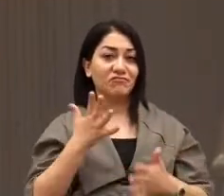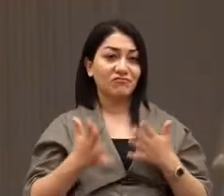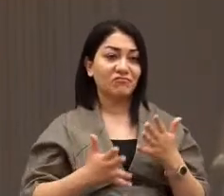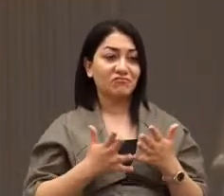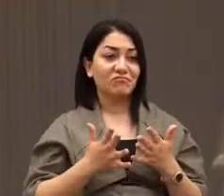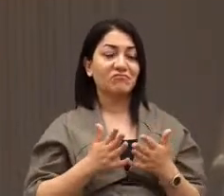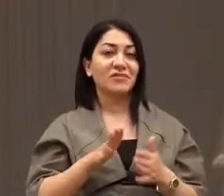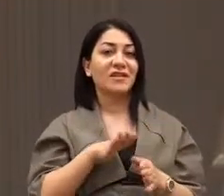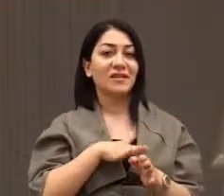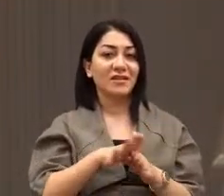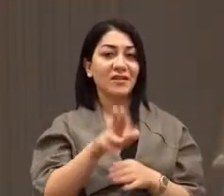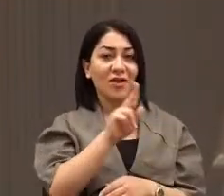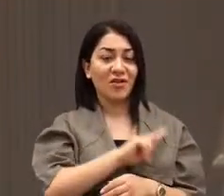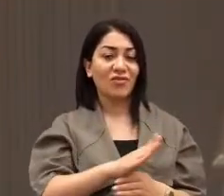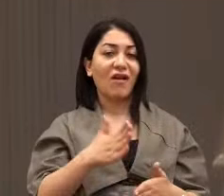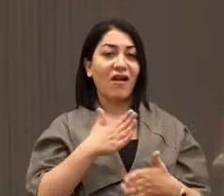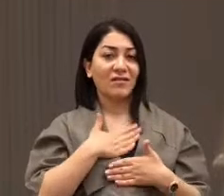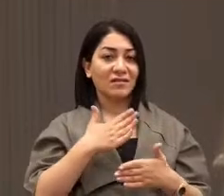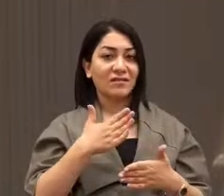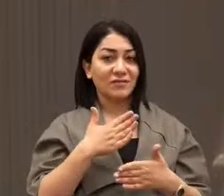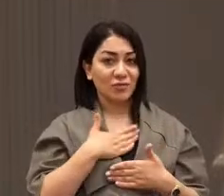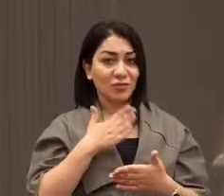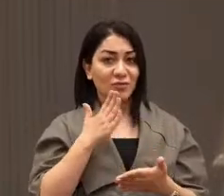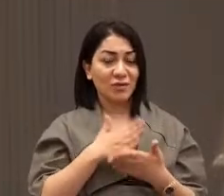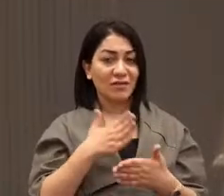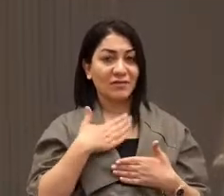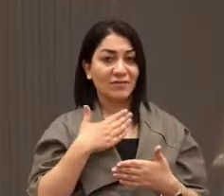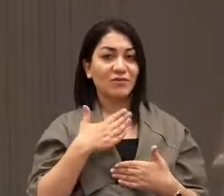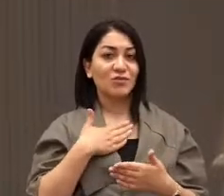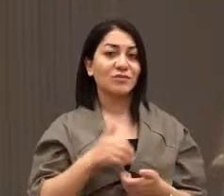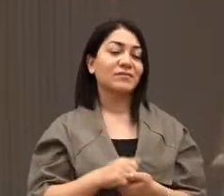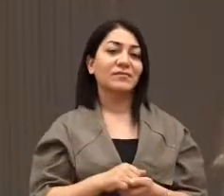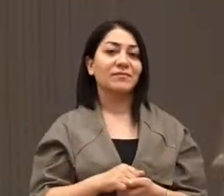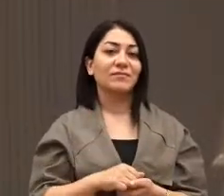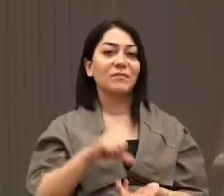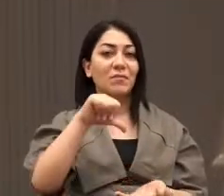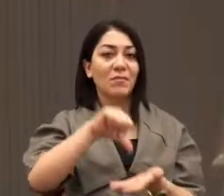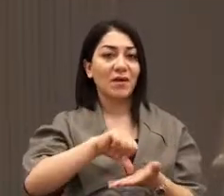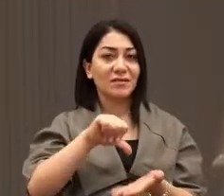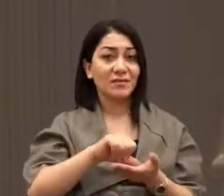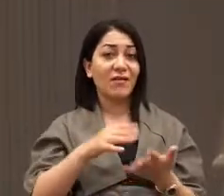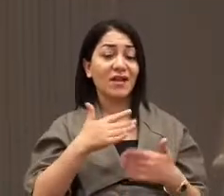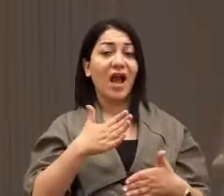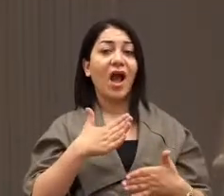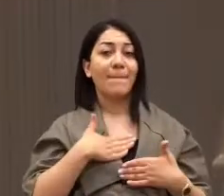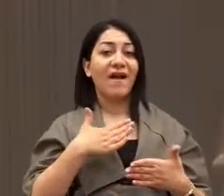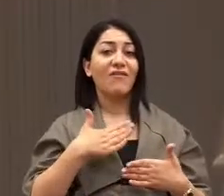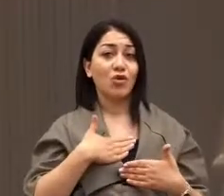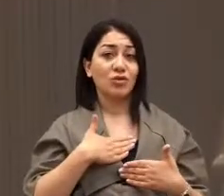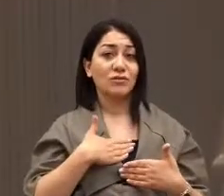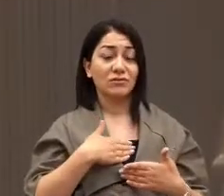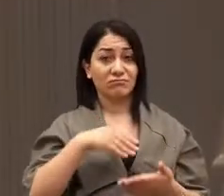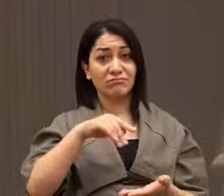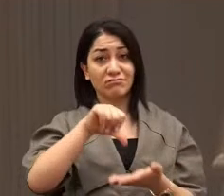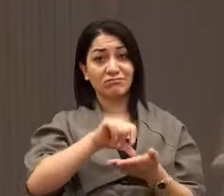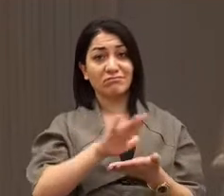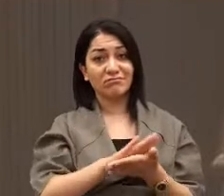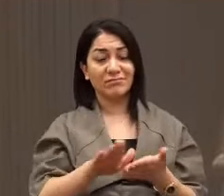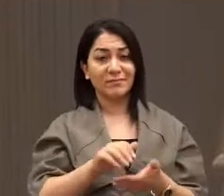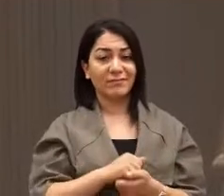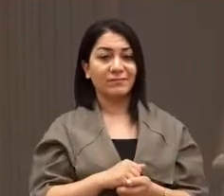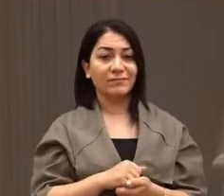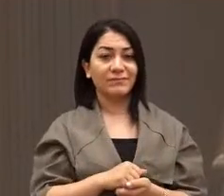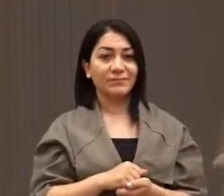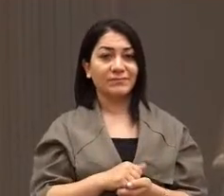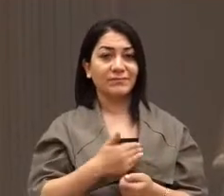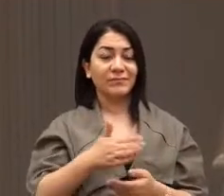իրականացված աշխատանքը և նաև ակտիվությունը, նույն ձեր մասնակցություն, դա որևէ չափով կարելի համարել կամավորական սկզբունքով գար կամ հետաքրությունը, և առաջի